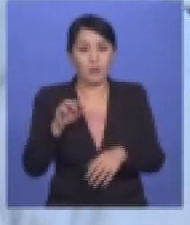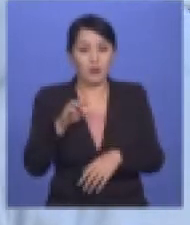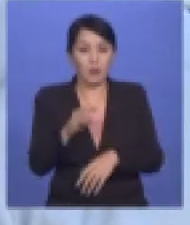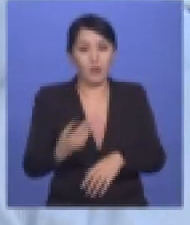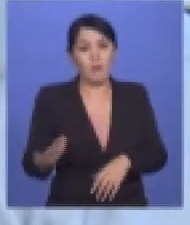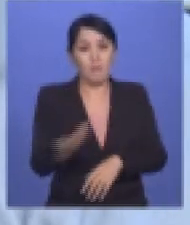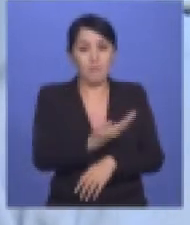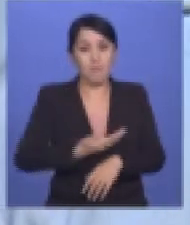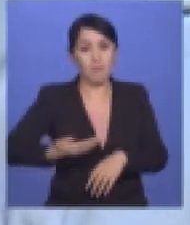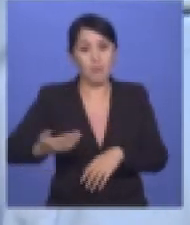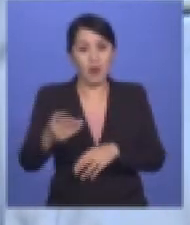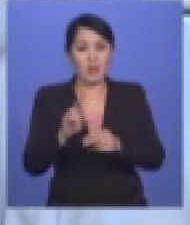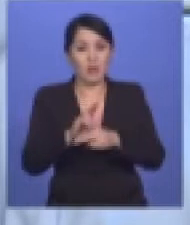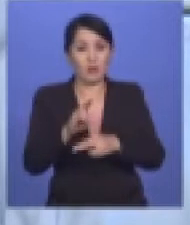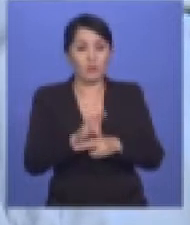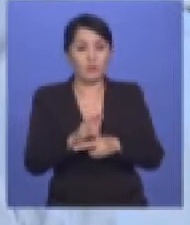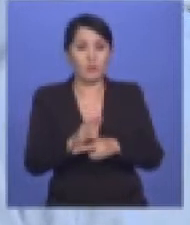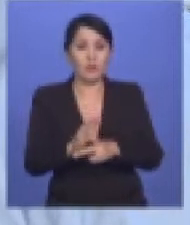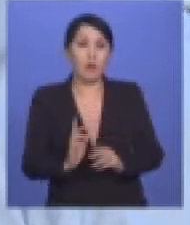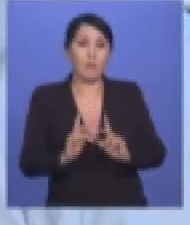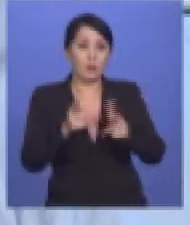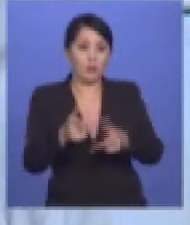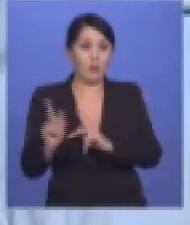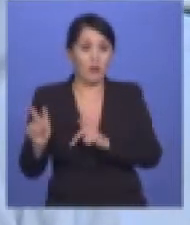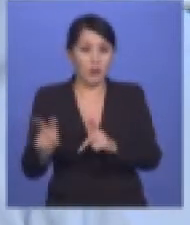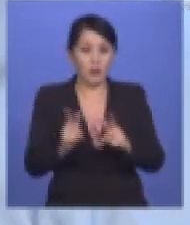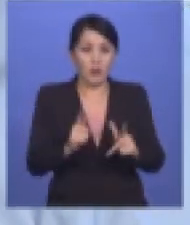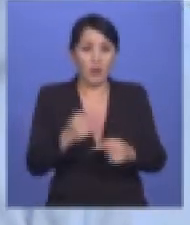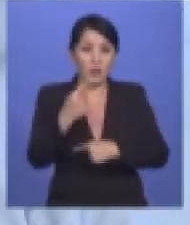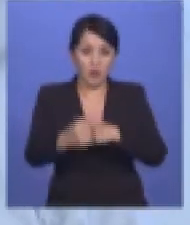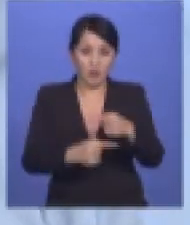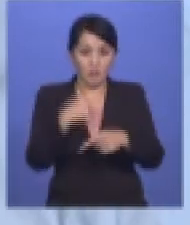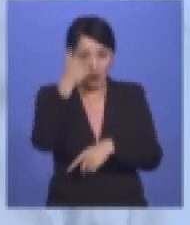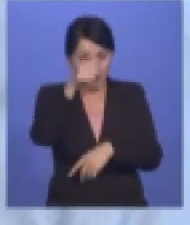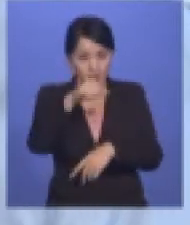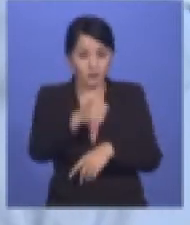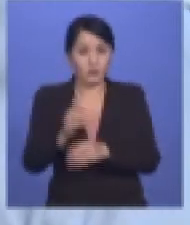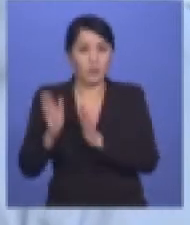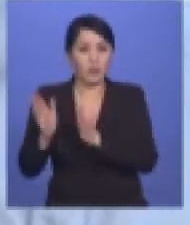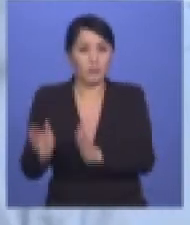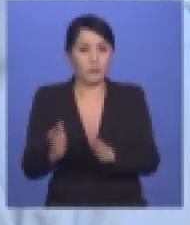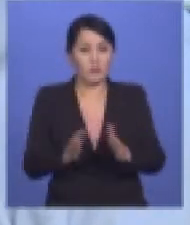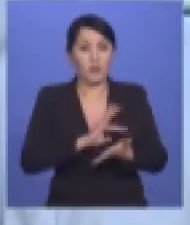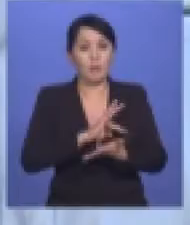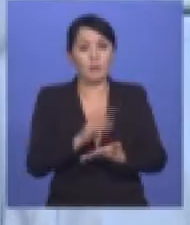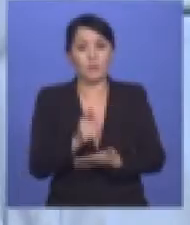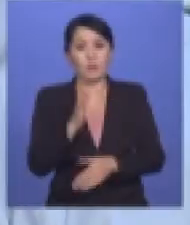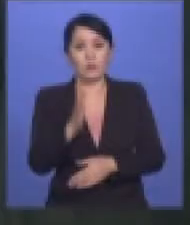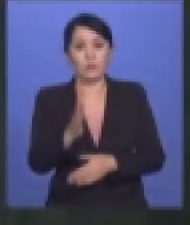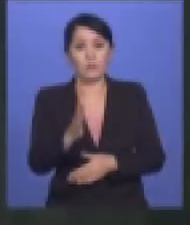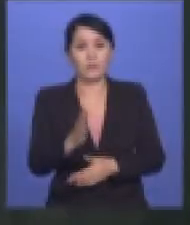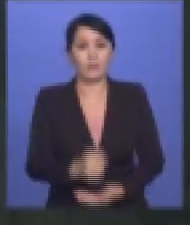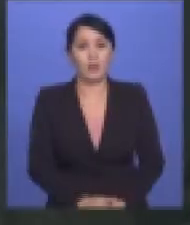Бізде оқудан өтемін дегендерді қабылдауға дайынбыз. Келер жылы тағы оларды жатақхана мен қамту жағын қарастыратын